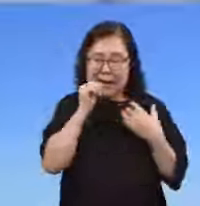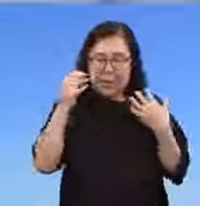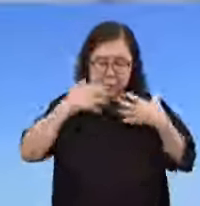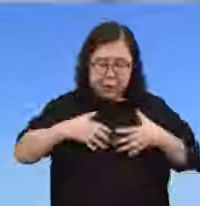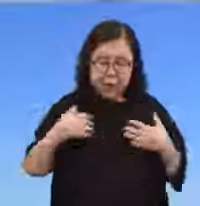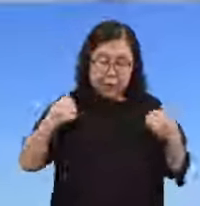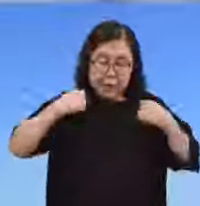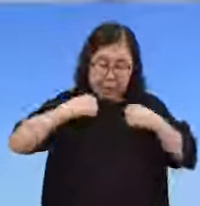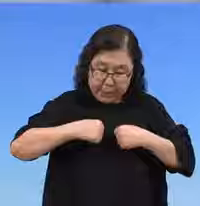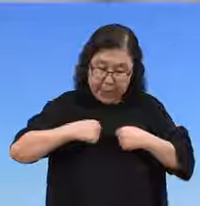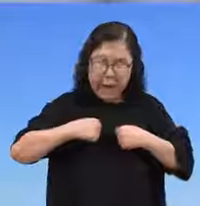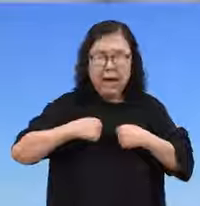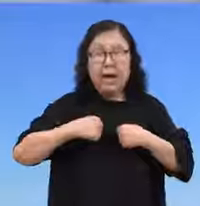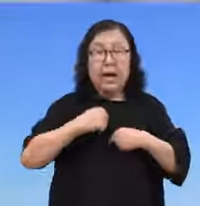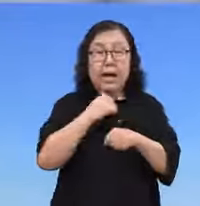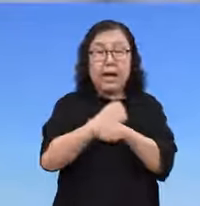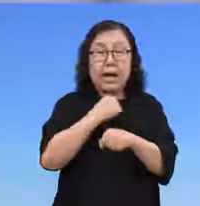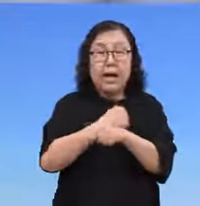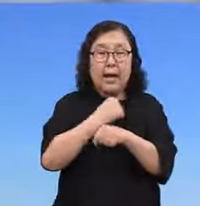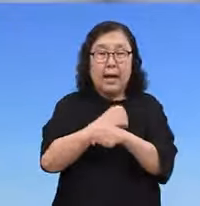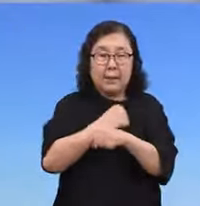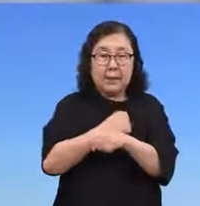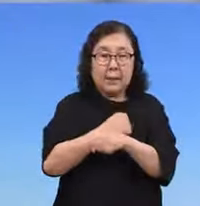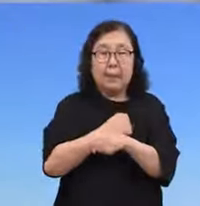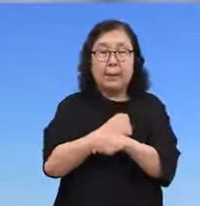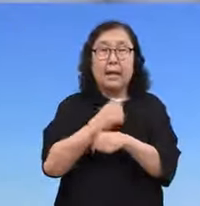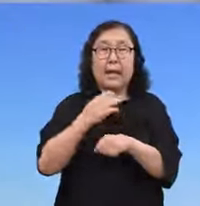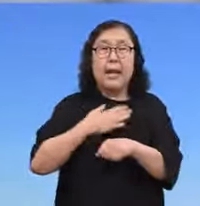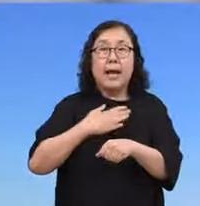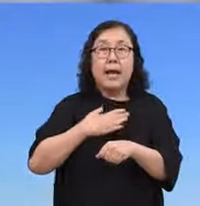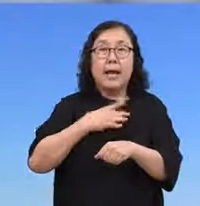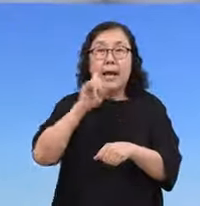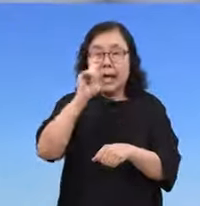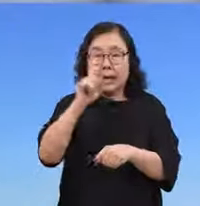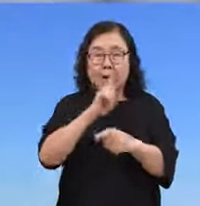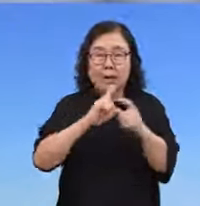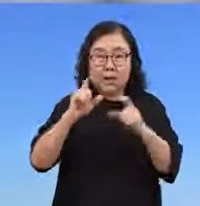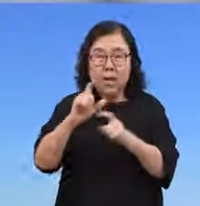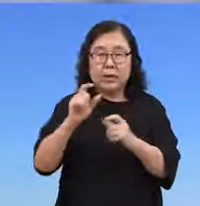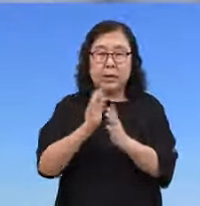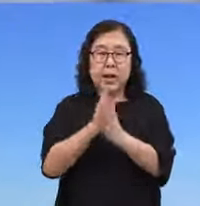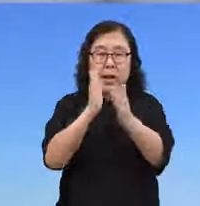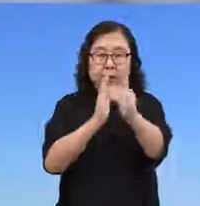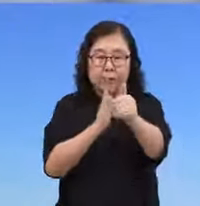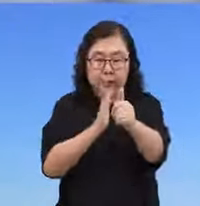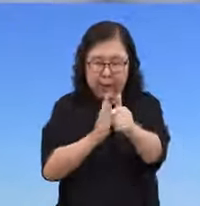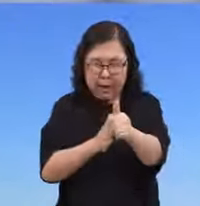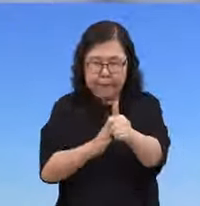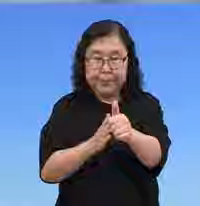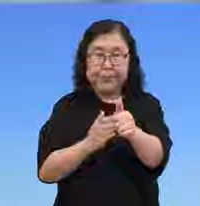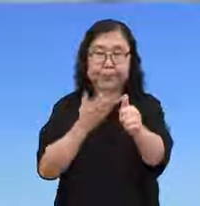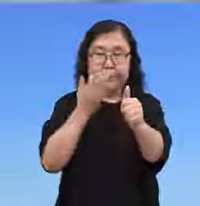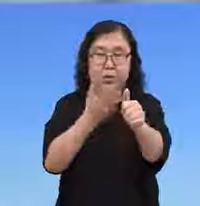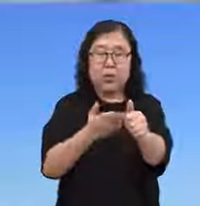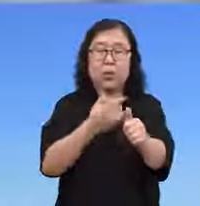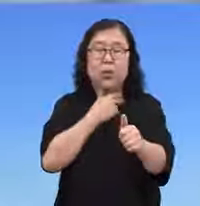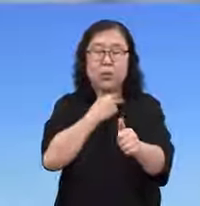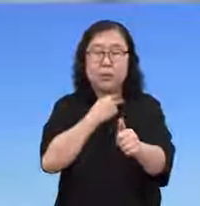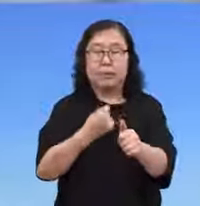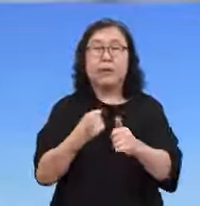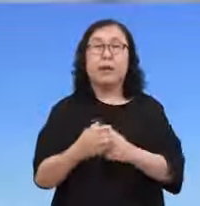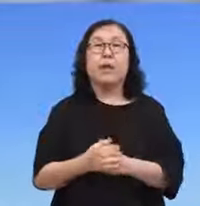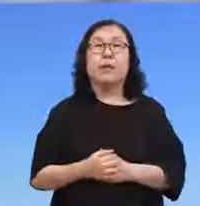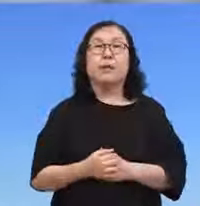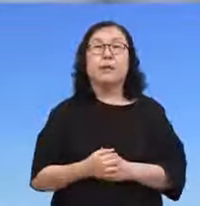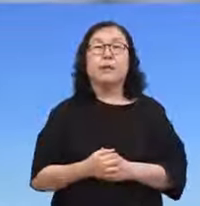하는데요, 제가 이번에 한 가지 좀 제안을 하고 싶습니다. 제안보다는 조금 더 센 표현으로 제가 한 가지